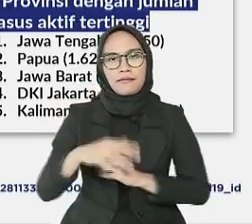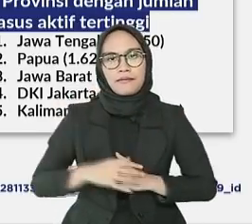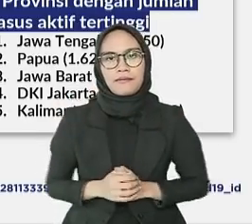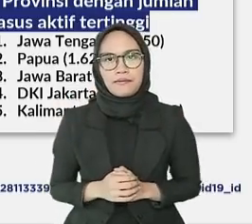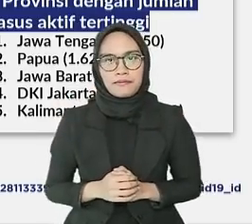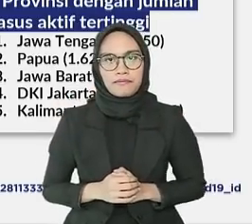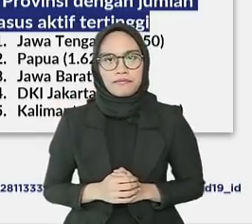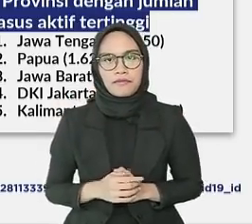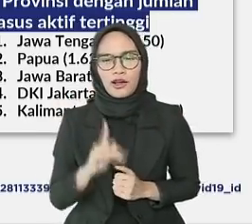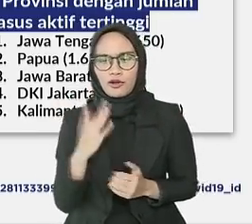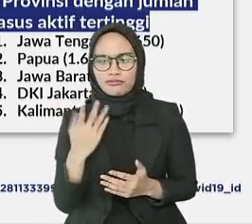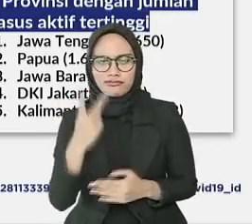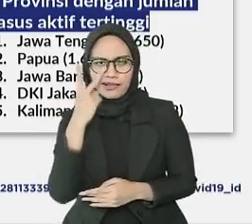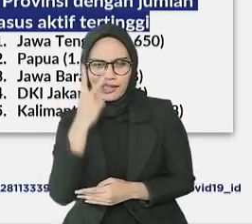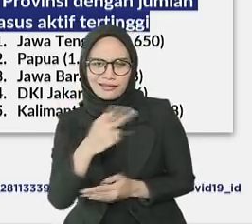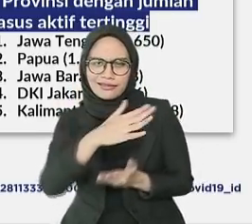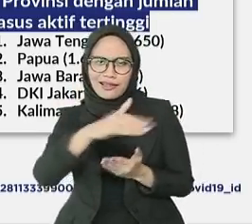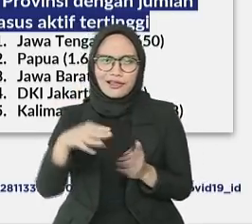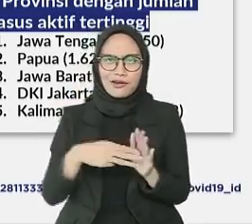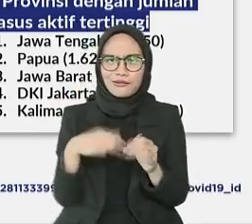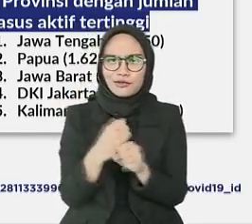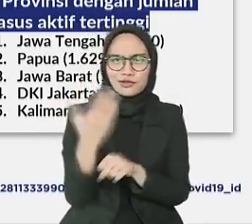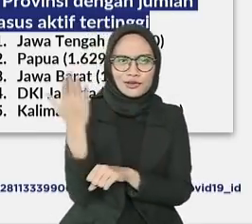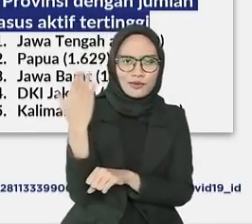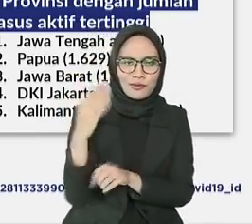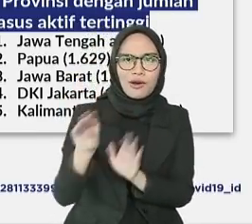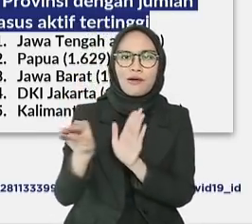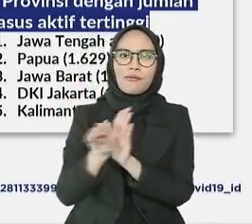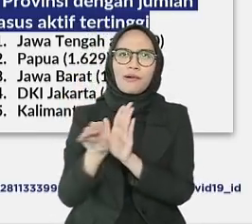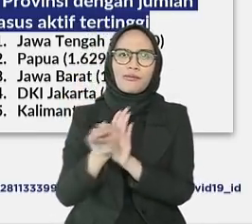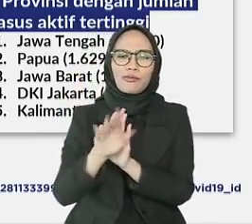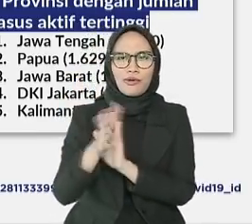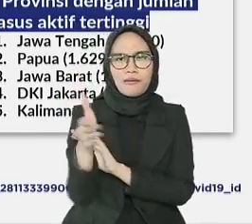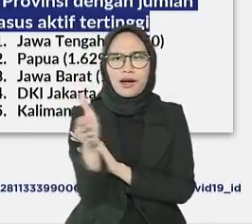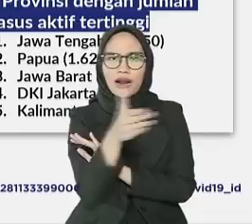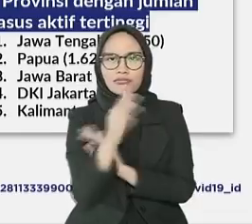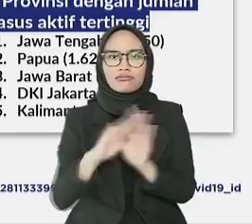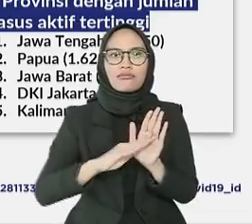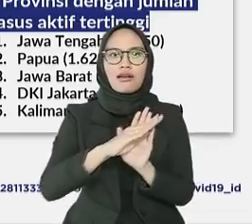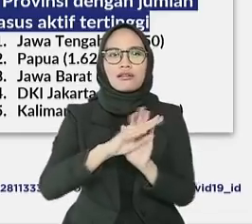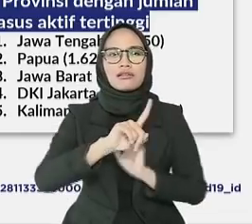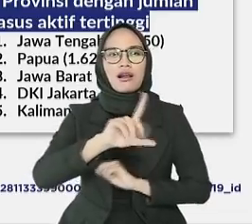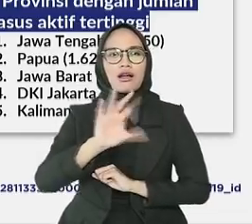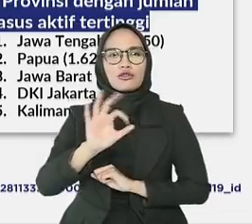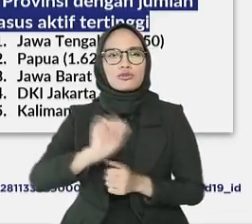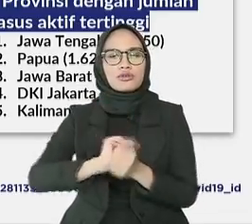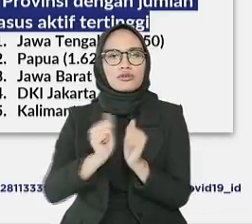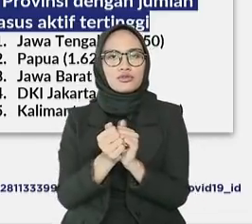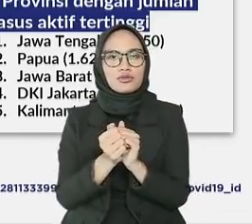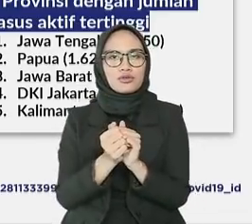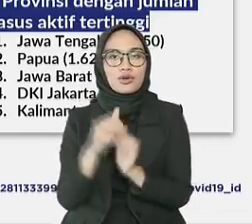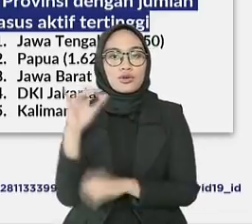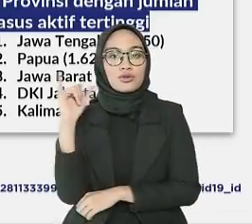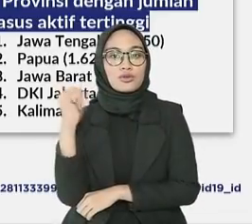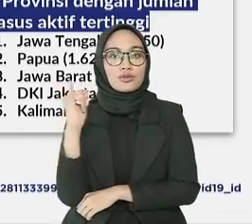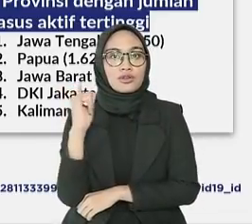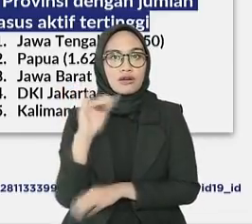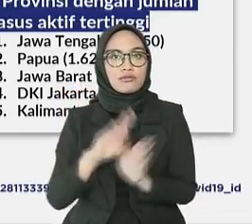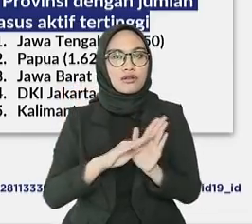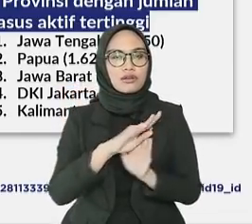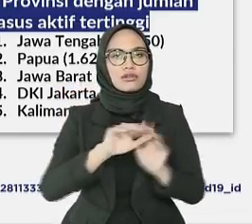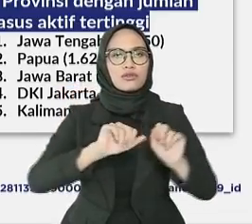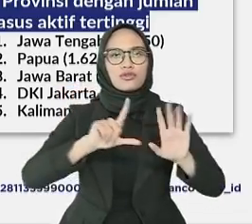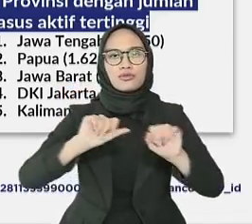dibandingkan dengan minggu sebelumnya, yaitu Papua Barat naik 100 kasus, Daerah Istimewa Yogyakarta naik